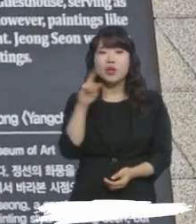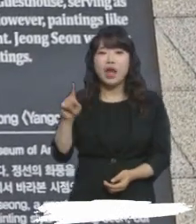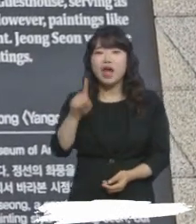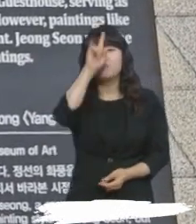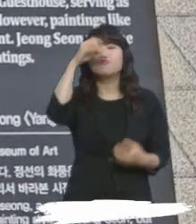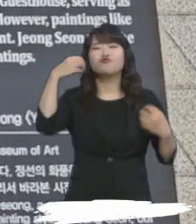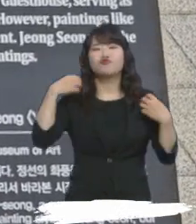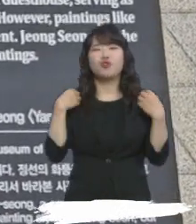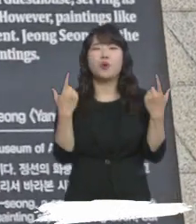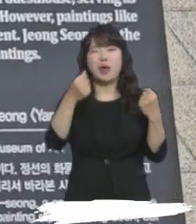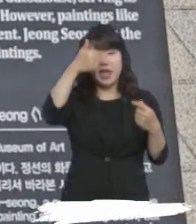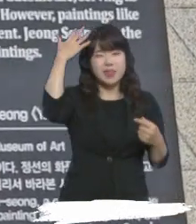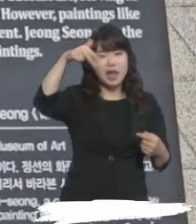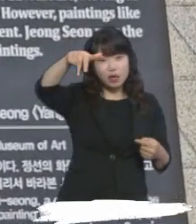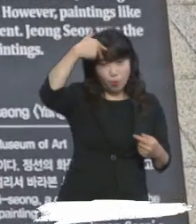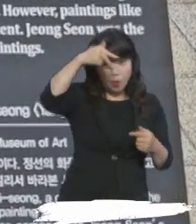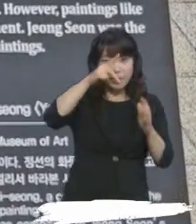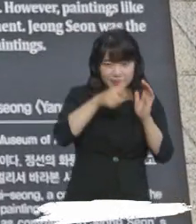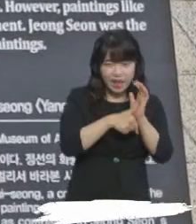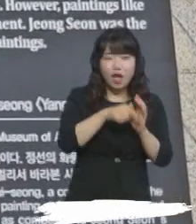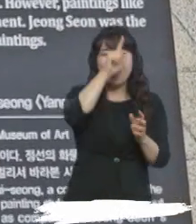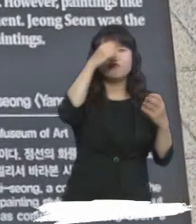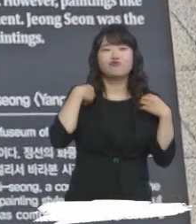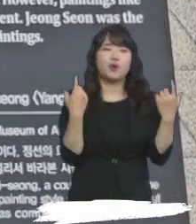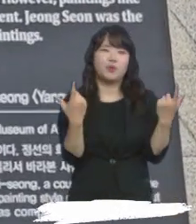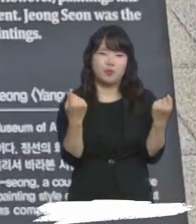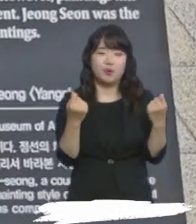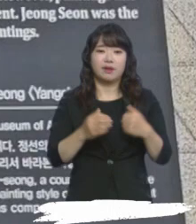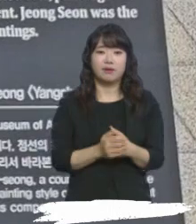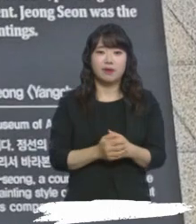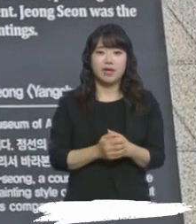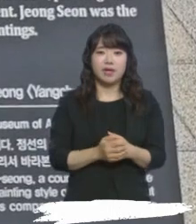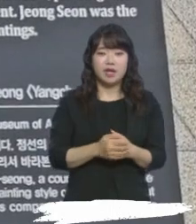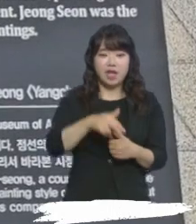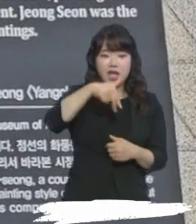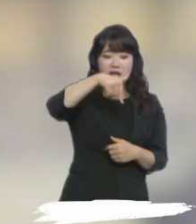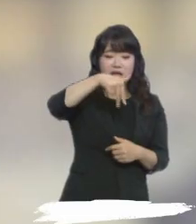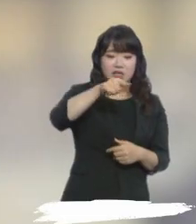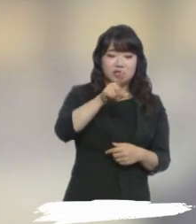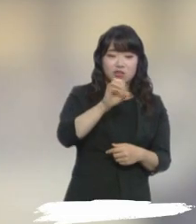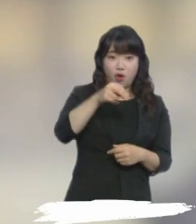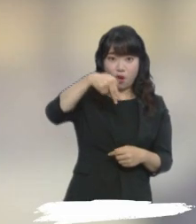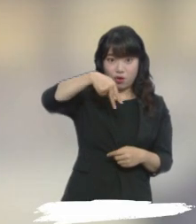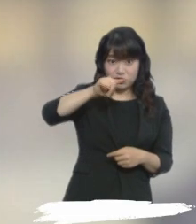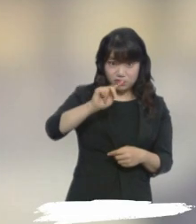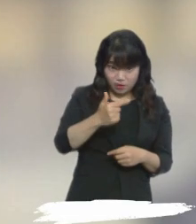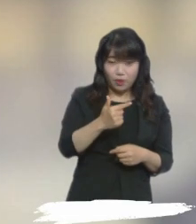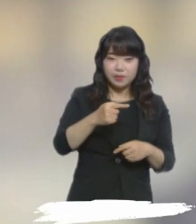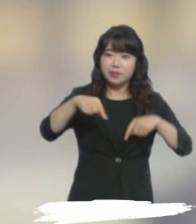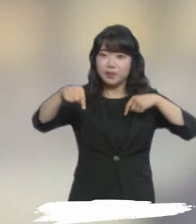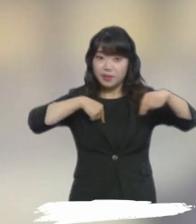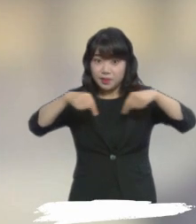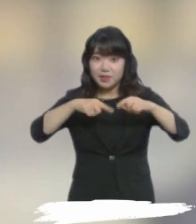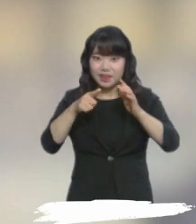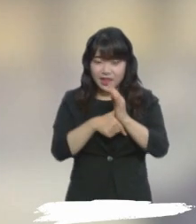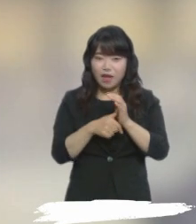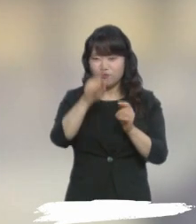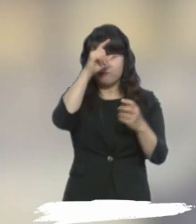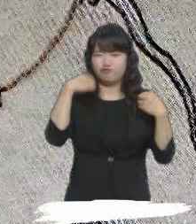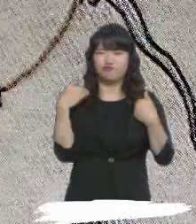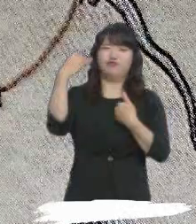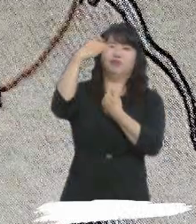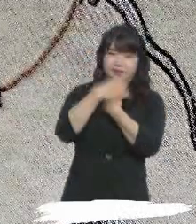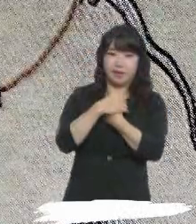구청의 기능을 하던 조선시대 행정관청입니다. 겸재 정선이 양천 현령일 때 그린 양천 현화가 남아